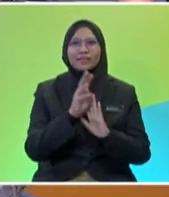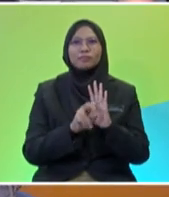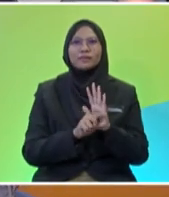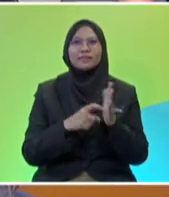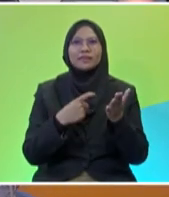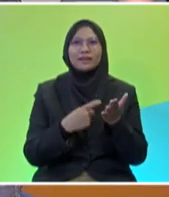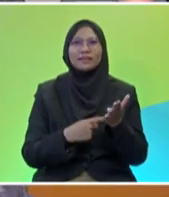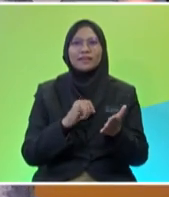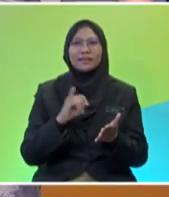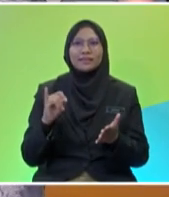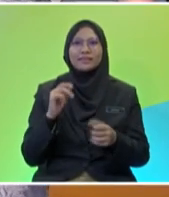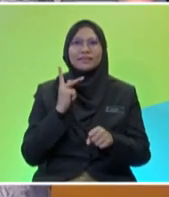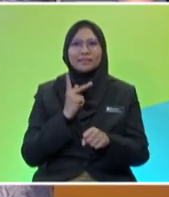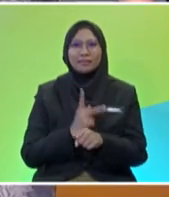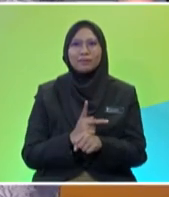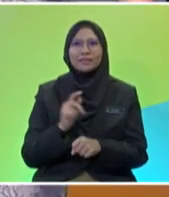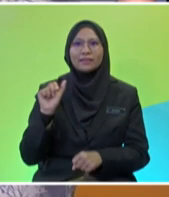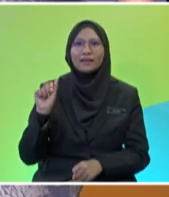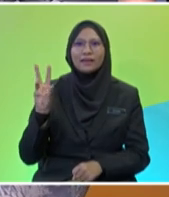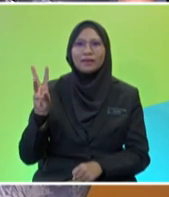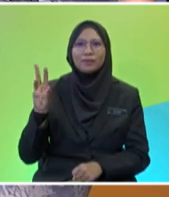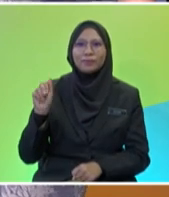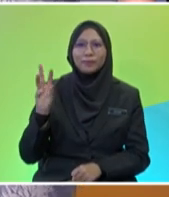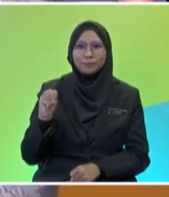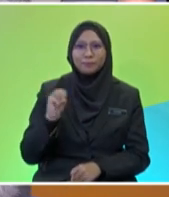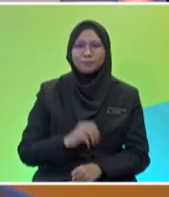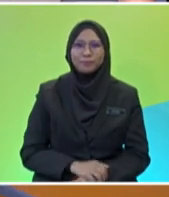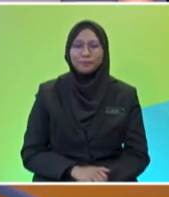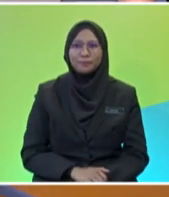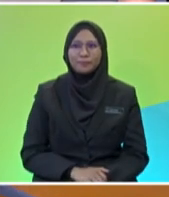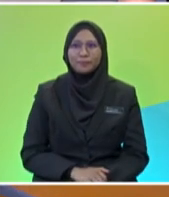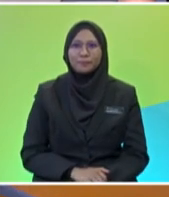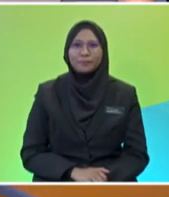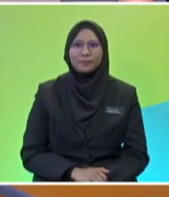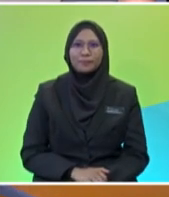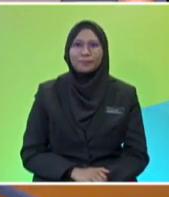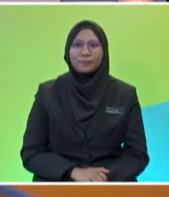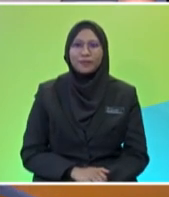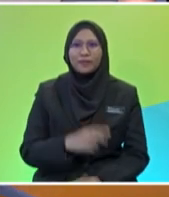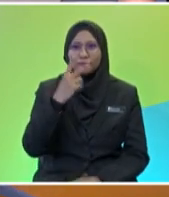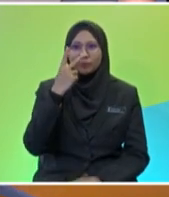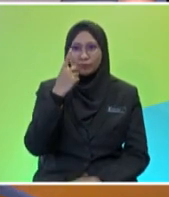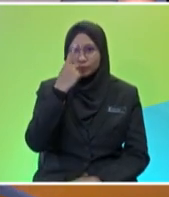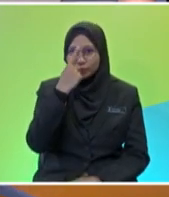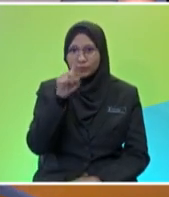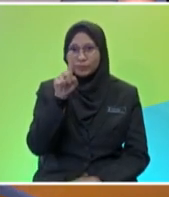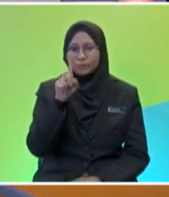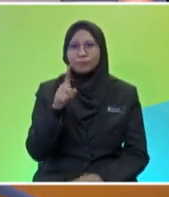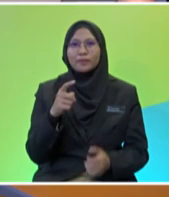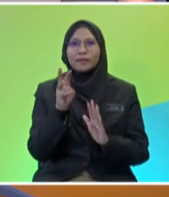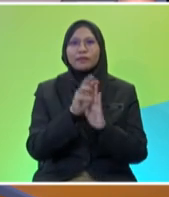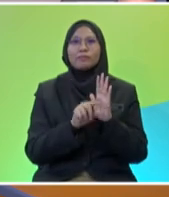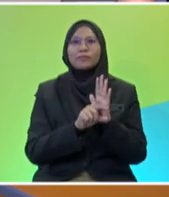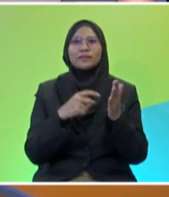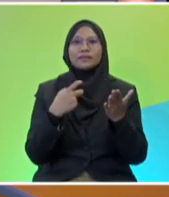Oke kita sebenarnya bila kita melihat kepada ini sebenarnya bukan saja dalam